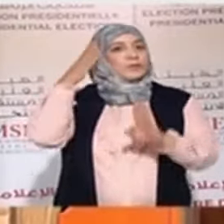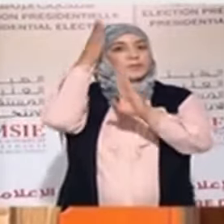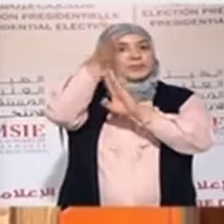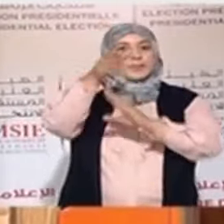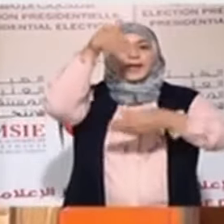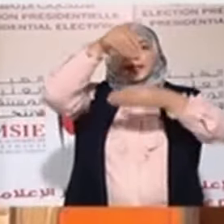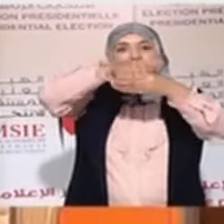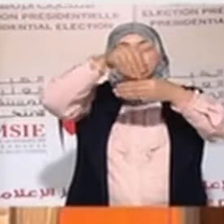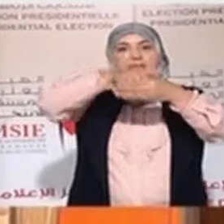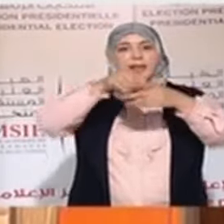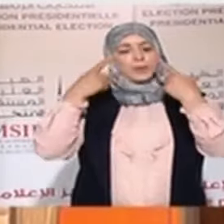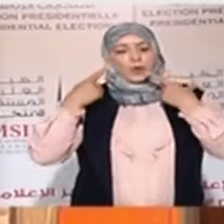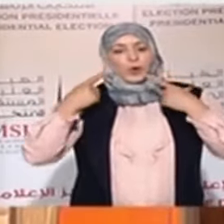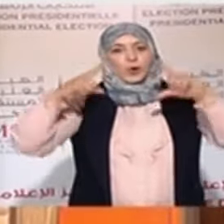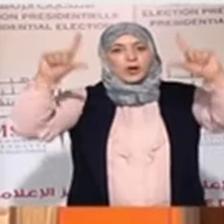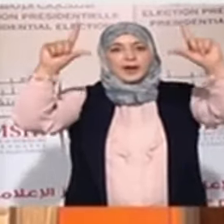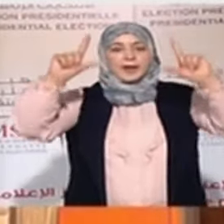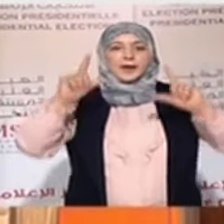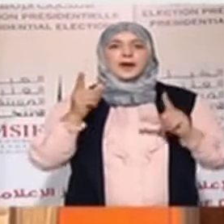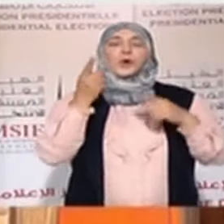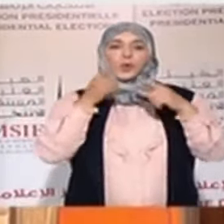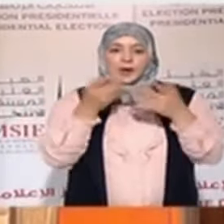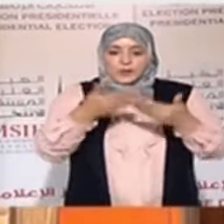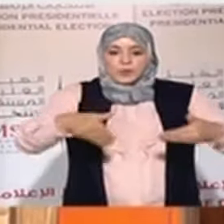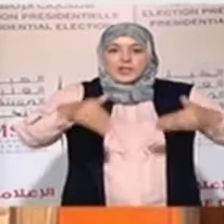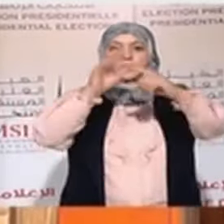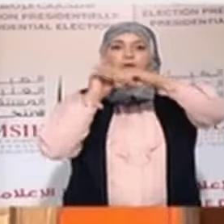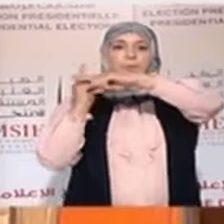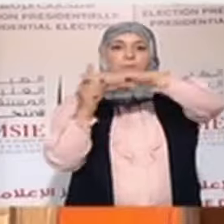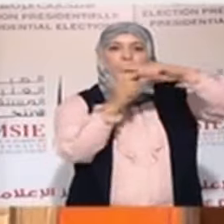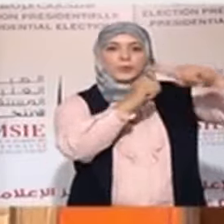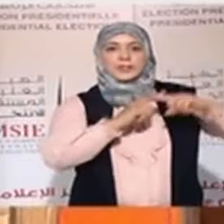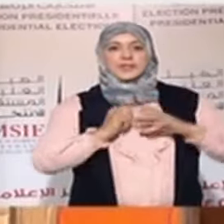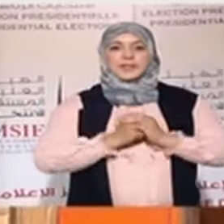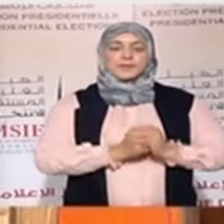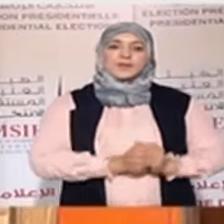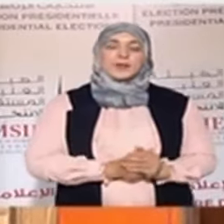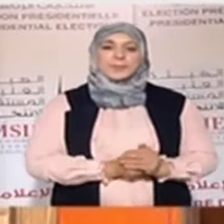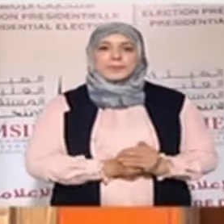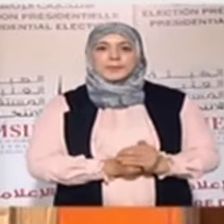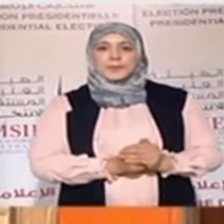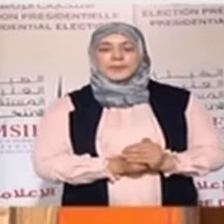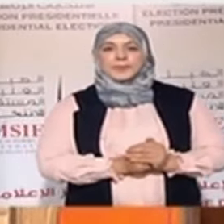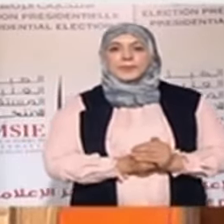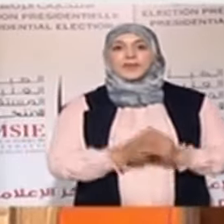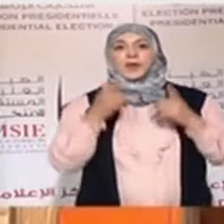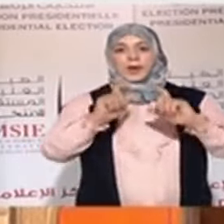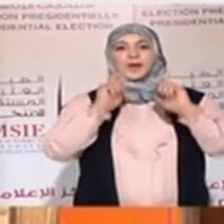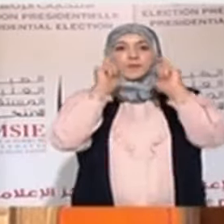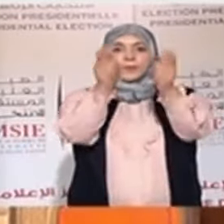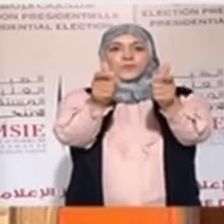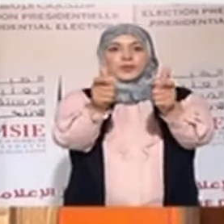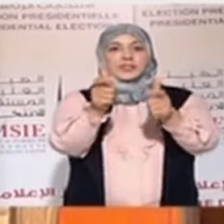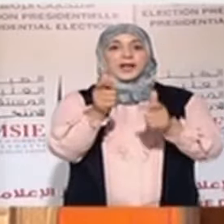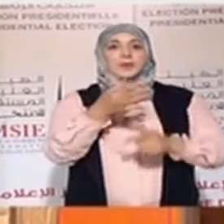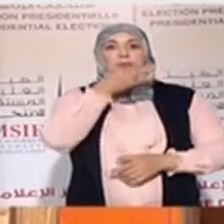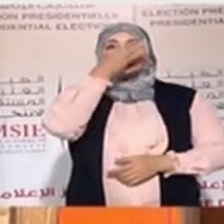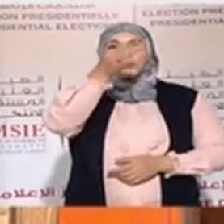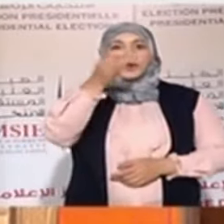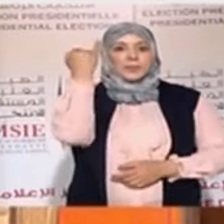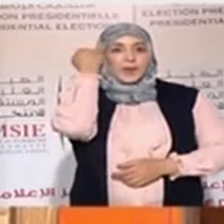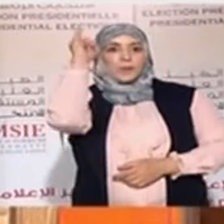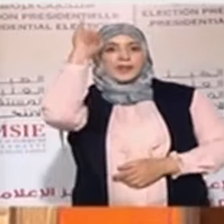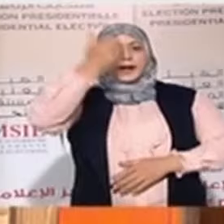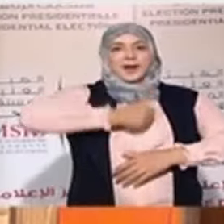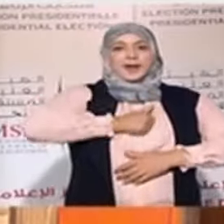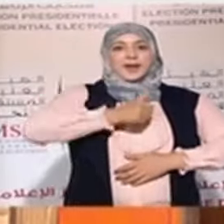حقهم الانتخابي بكل حرية وفي أفضل الظروف وأيسرها، وهي فرصة للتنويه بالمبادرات